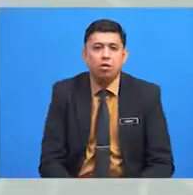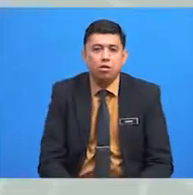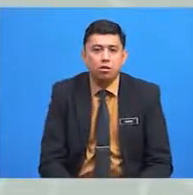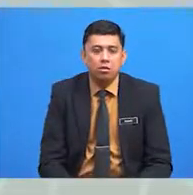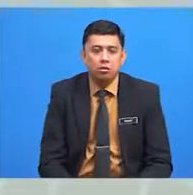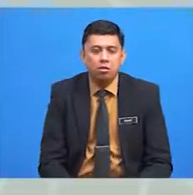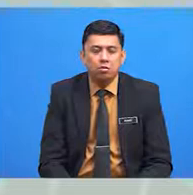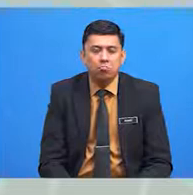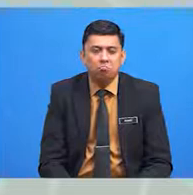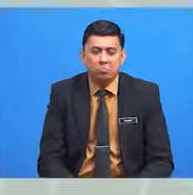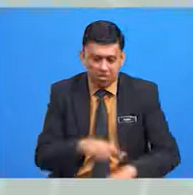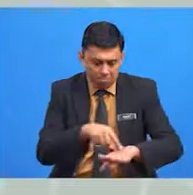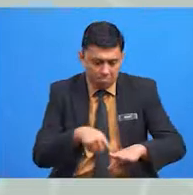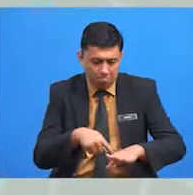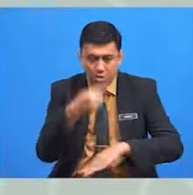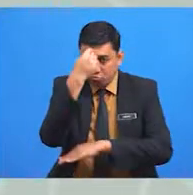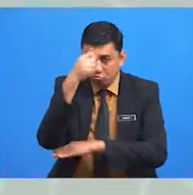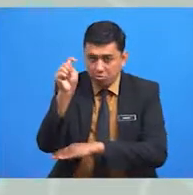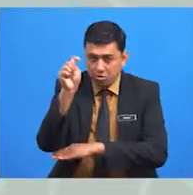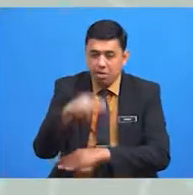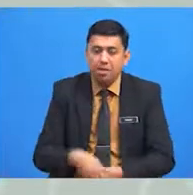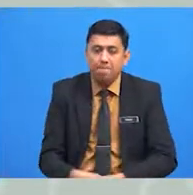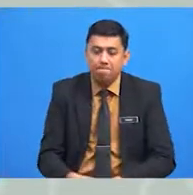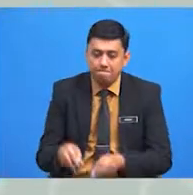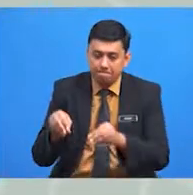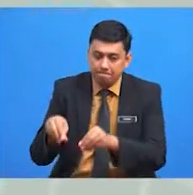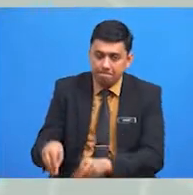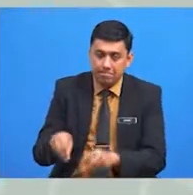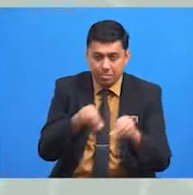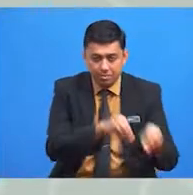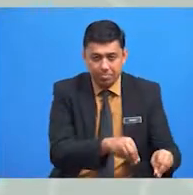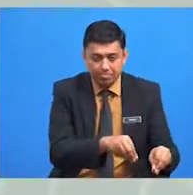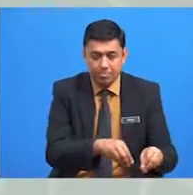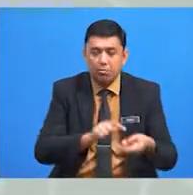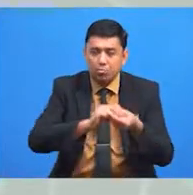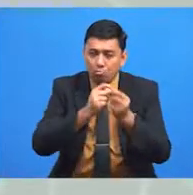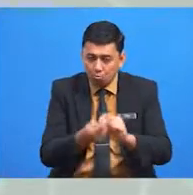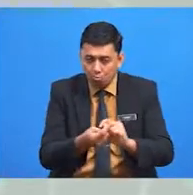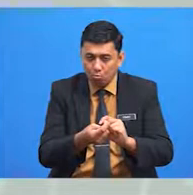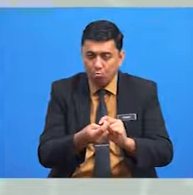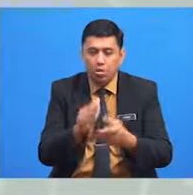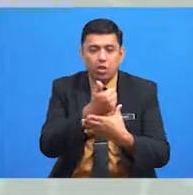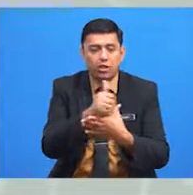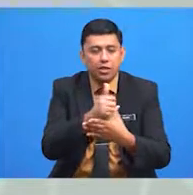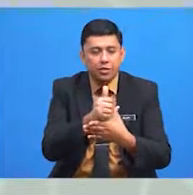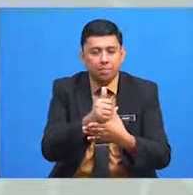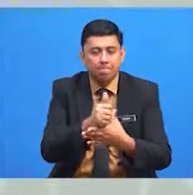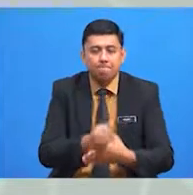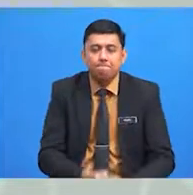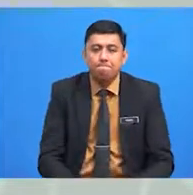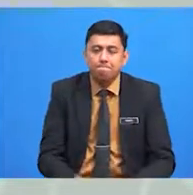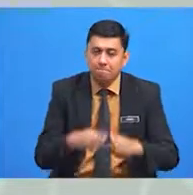zaman tokoh ini ialah zaman peralihan, transisi antara Bahasa Melayu